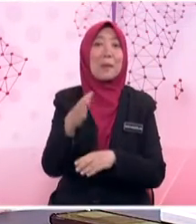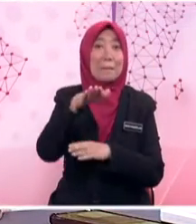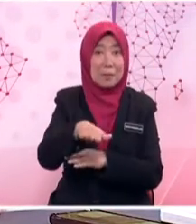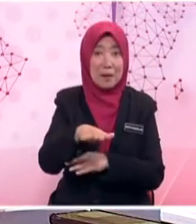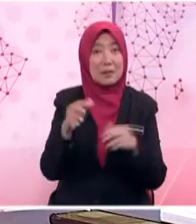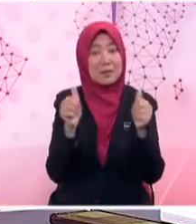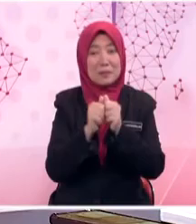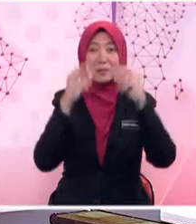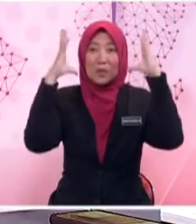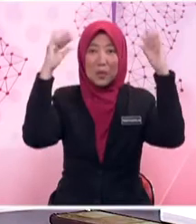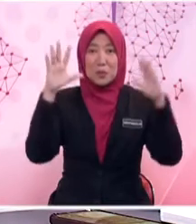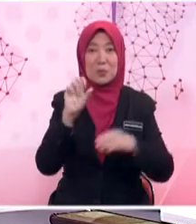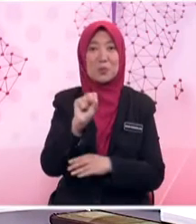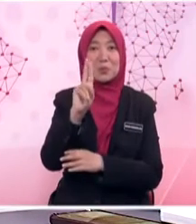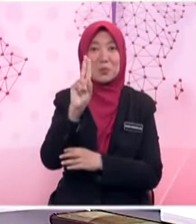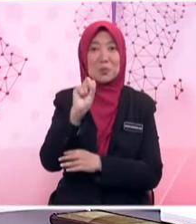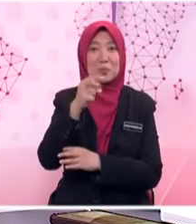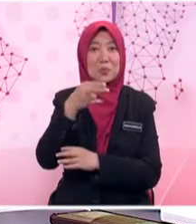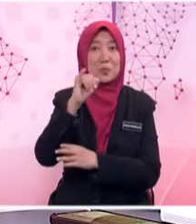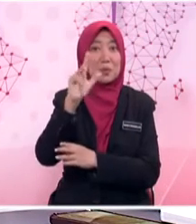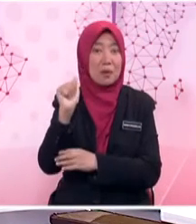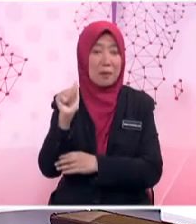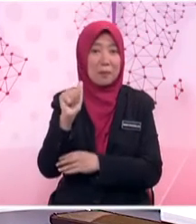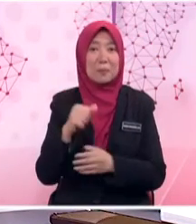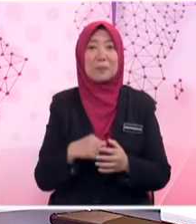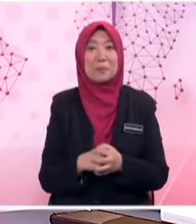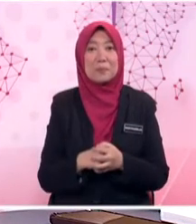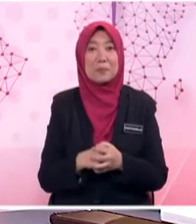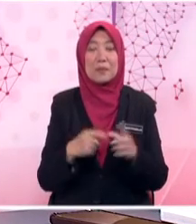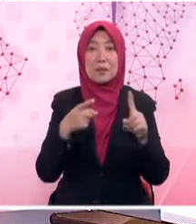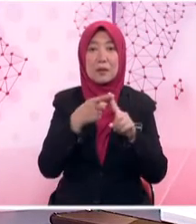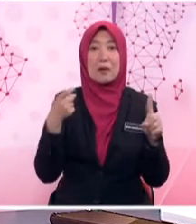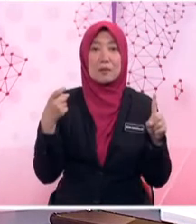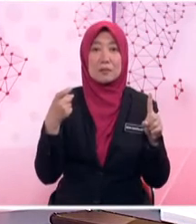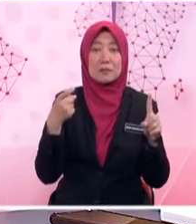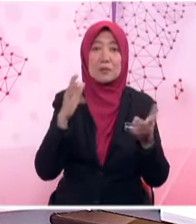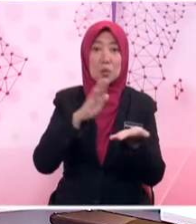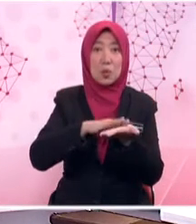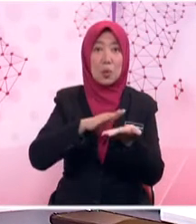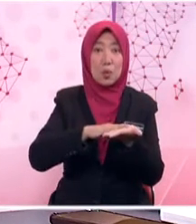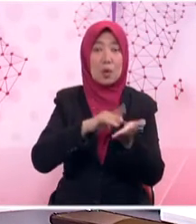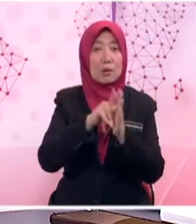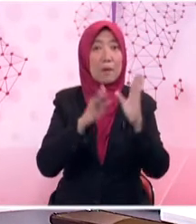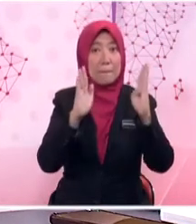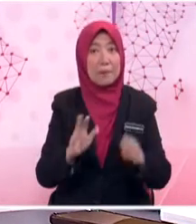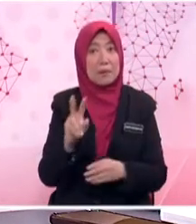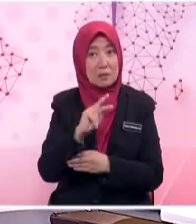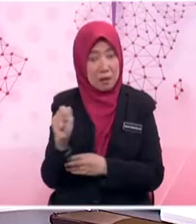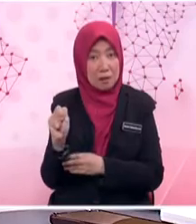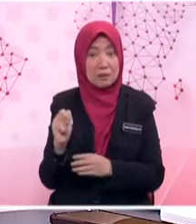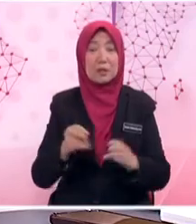dengan Cikgu Sushila Sinatambi, penyelaras pendidikan khas dari Sekolah Kebangsaan Manson, Cameron